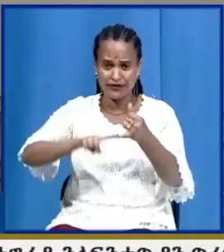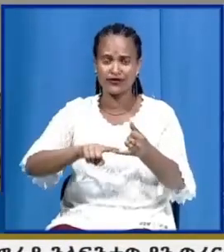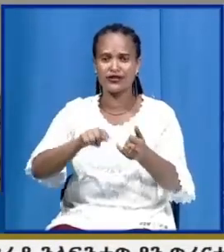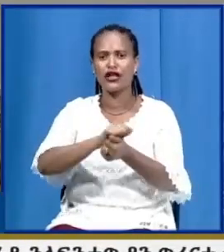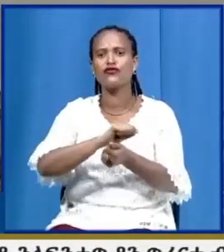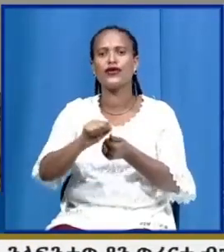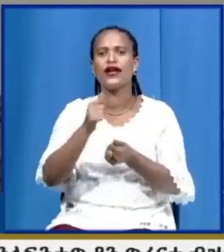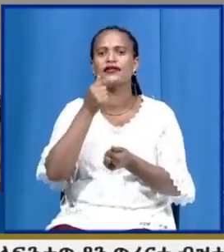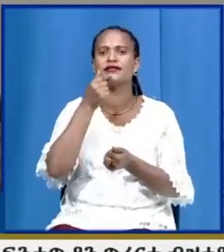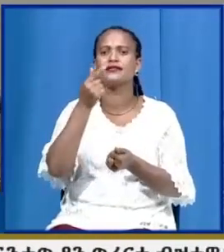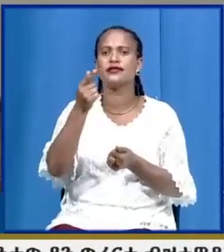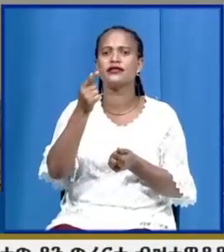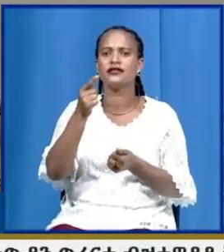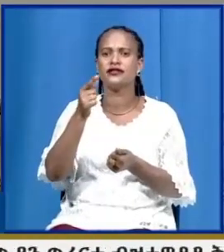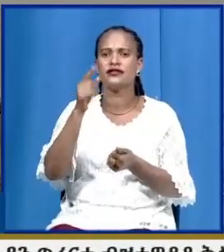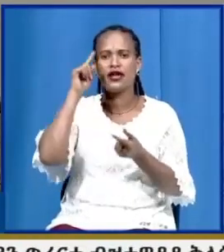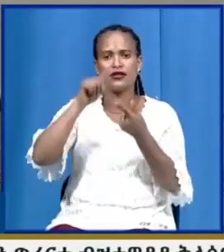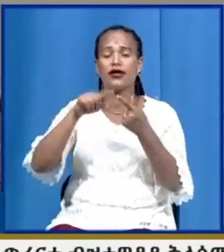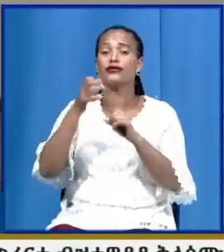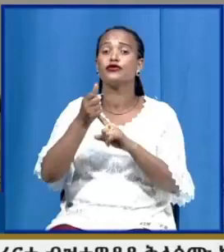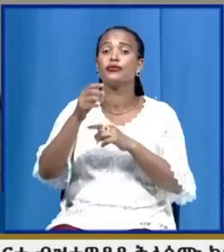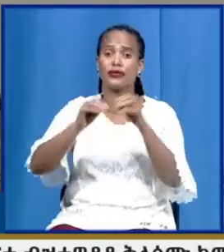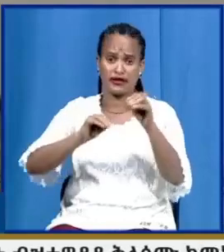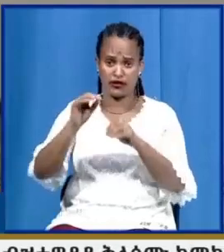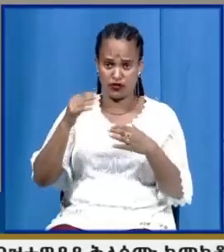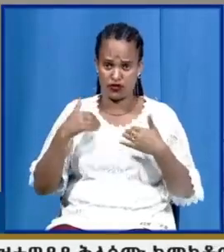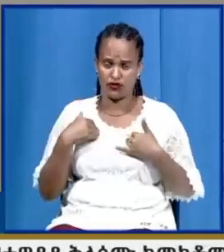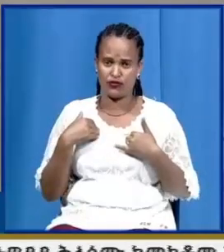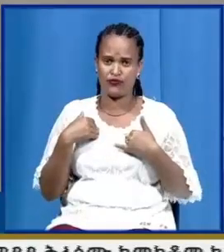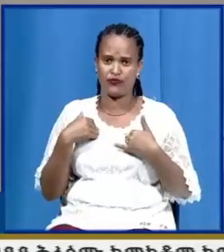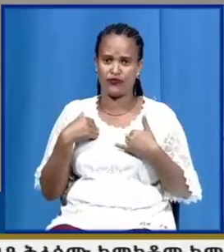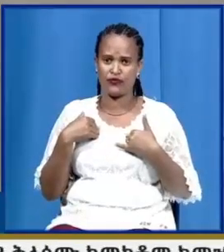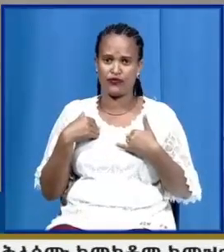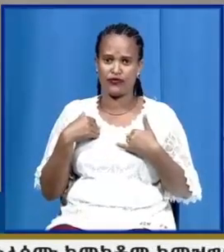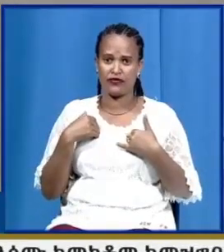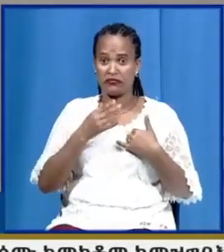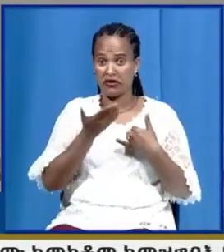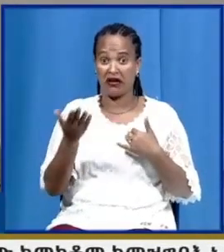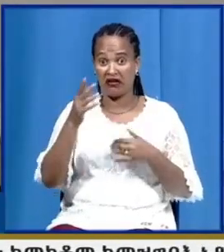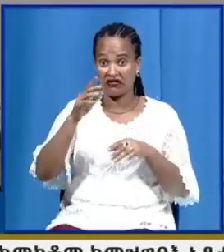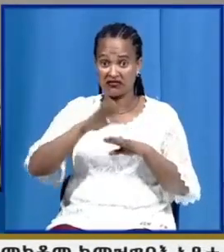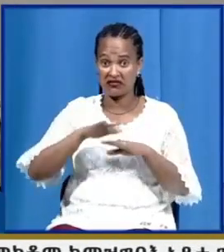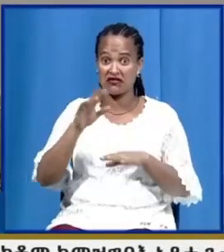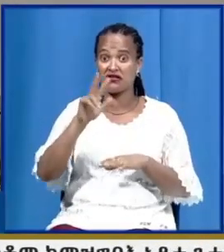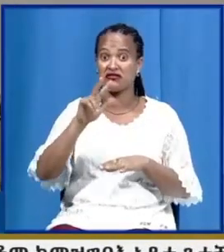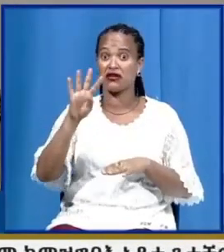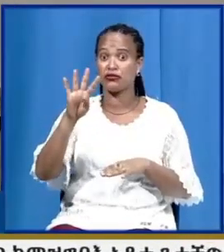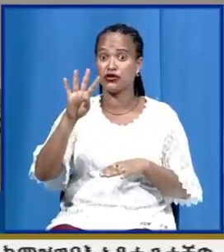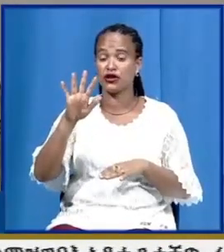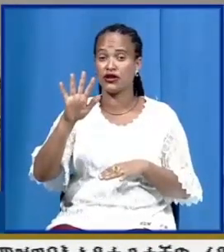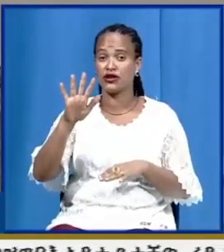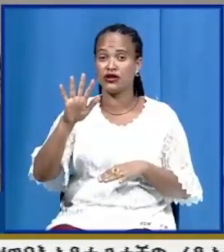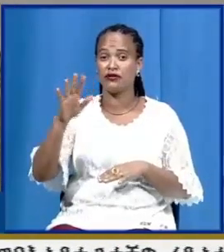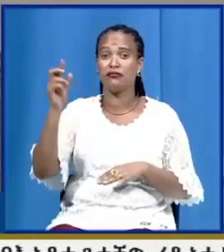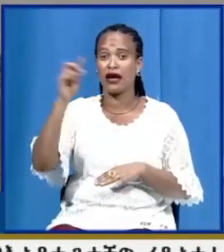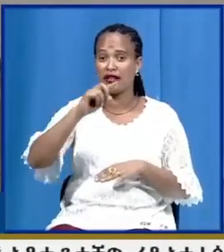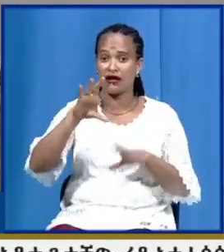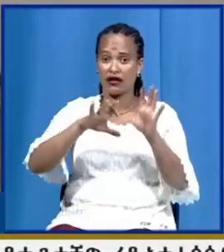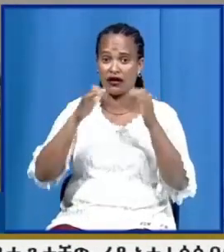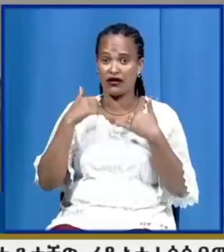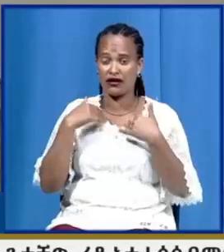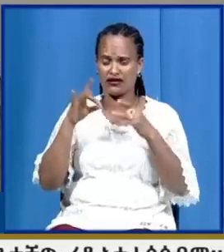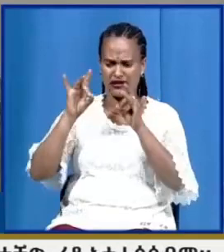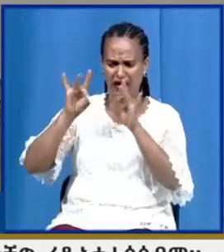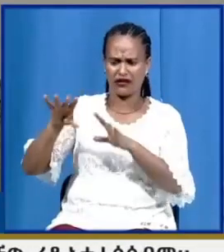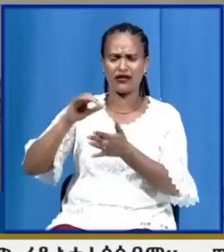ነጥፎ ኢና ዝብል ፖዚሽን ሒዞም ንቀሳቀሱ ኣሎ። ባይ ዘ ወይ 35 መዓልቲ ገርና ኣለና ፀላእትና